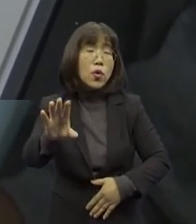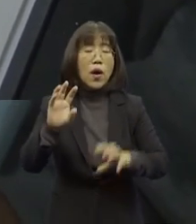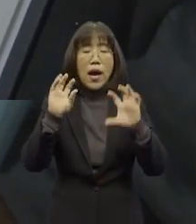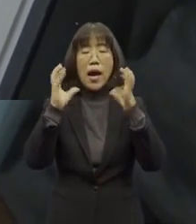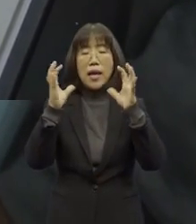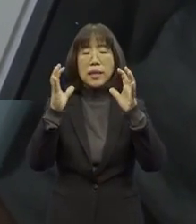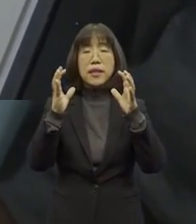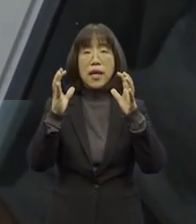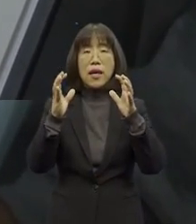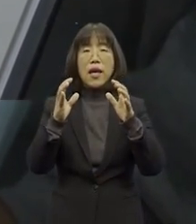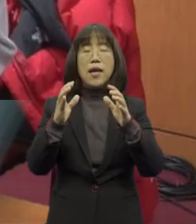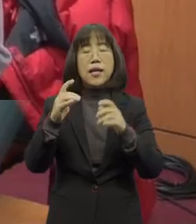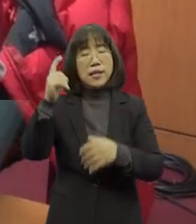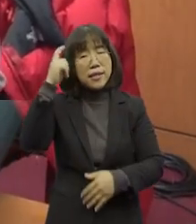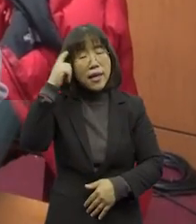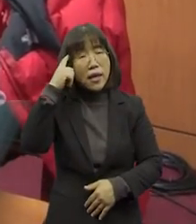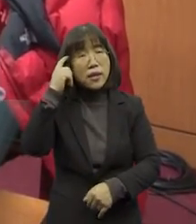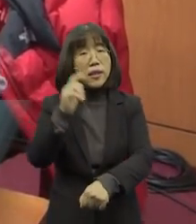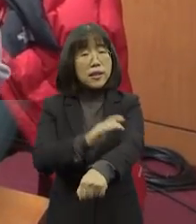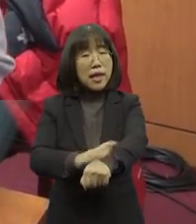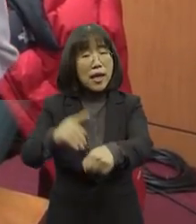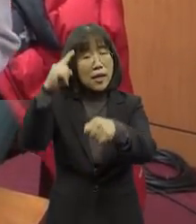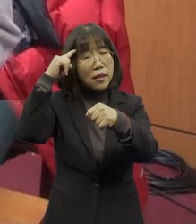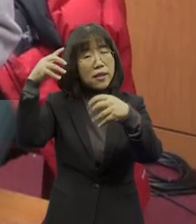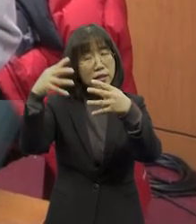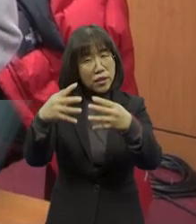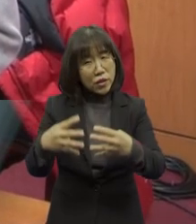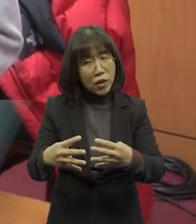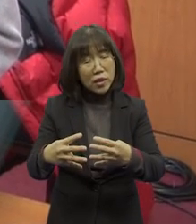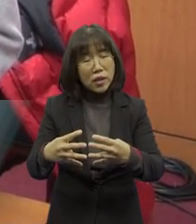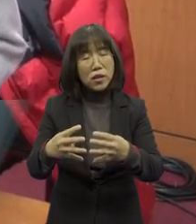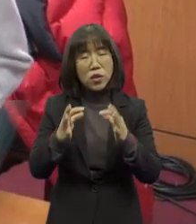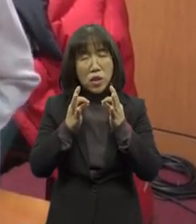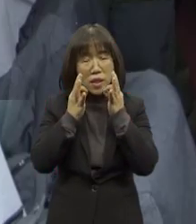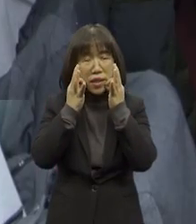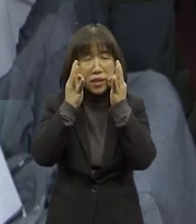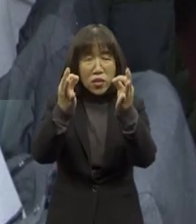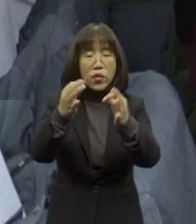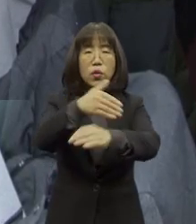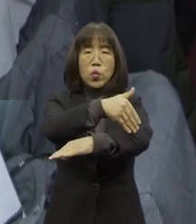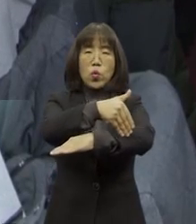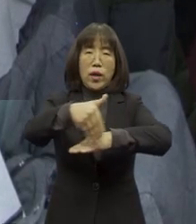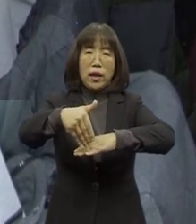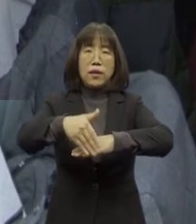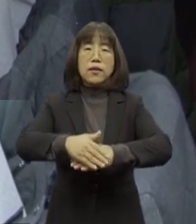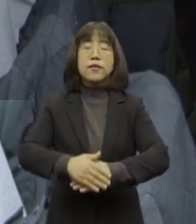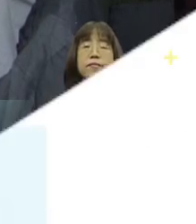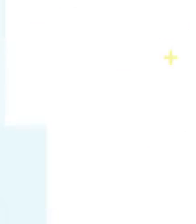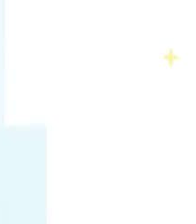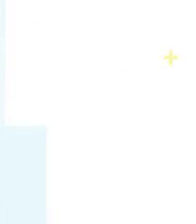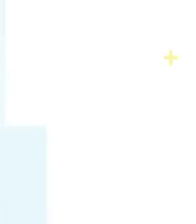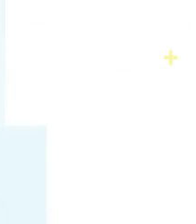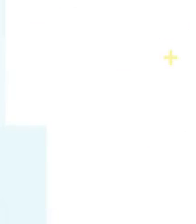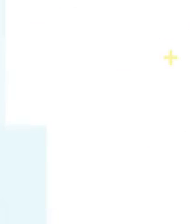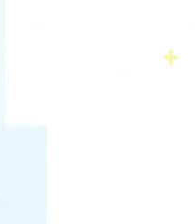강서구는 앞으로도 아동들의 목소리가 전달될 수 있는 환경을 조성하기 위해 최선을 다할 예정입니다.